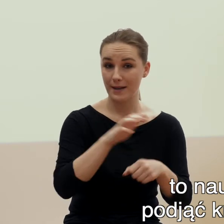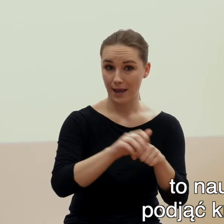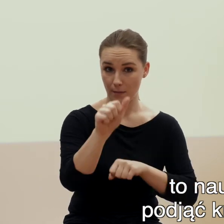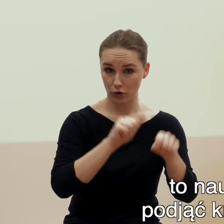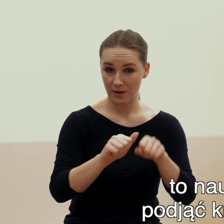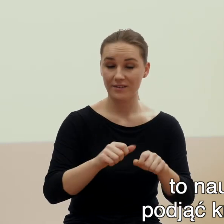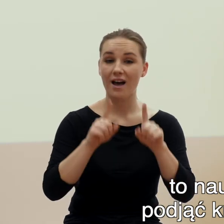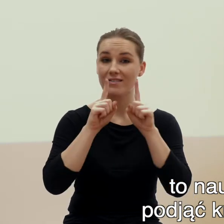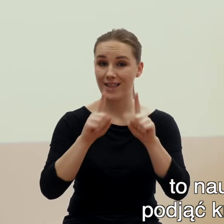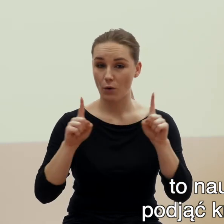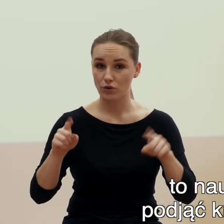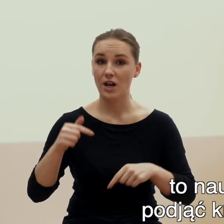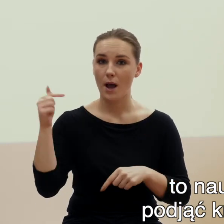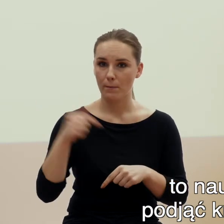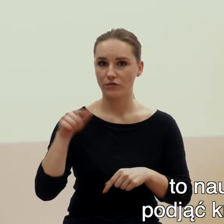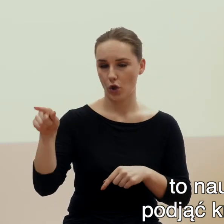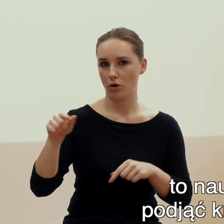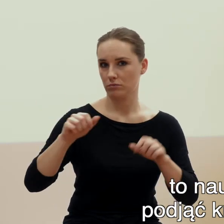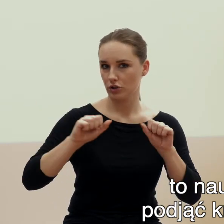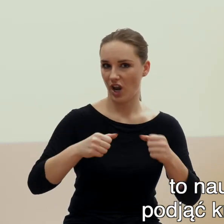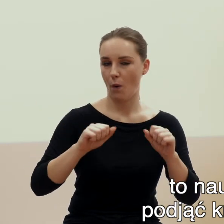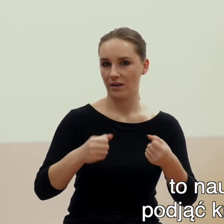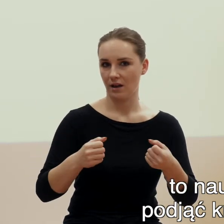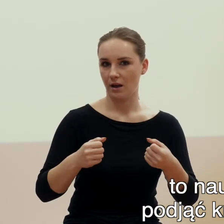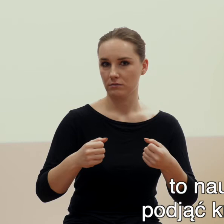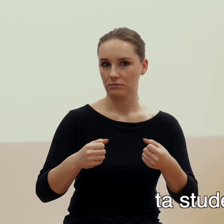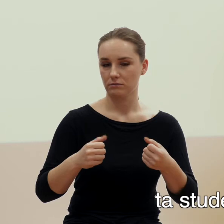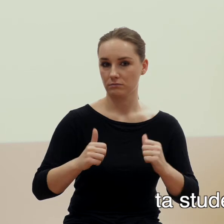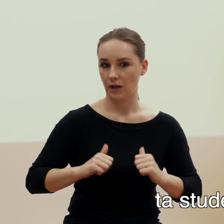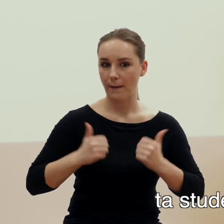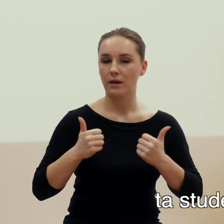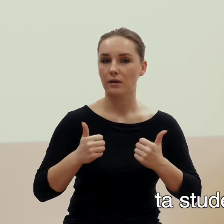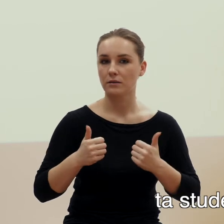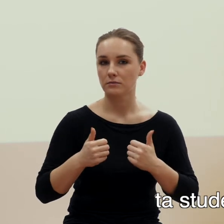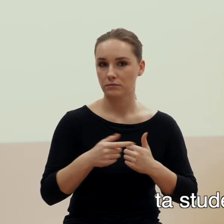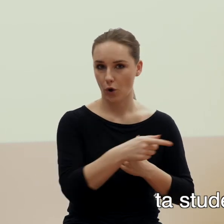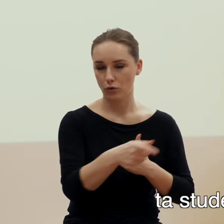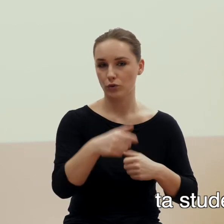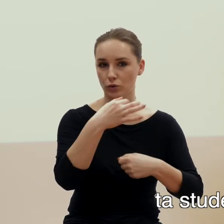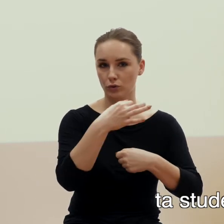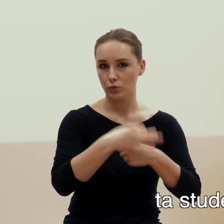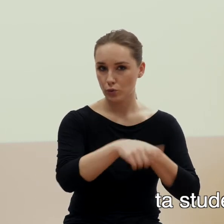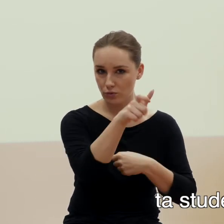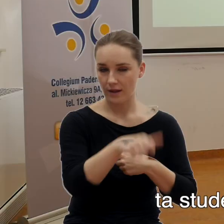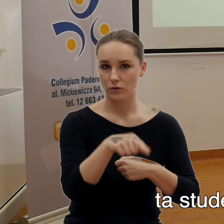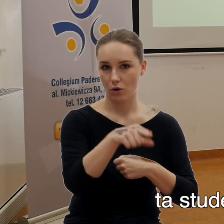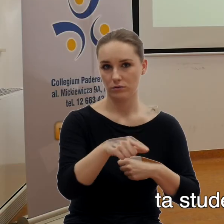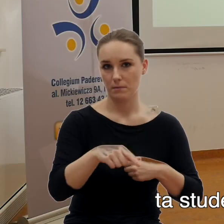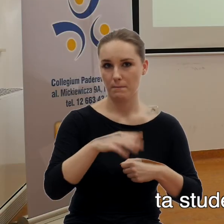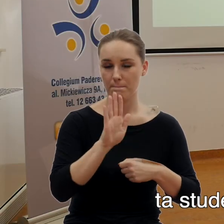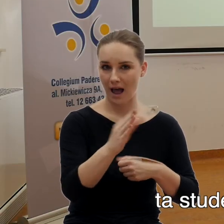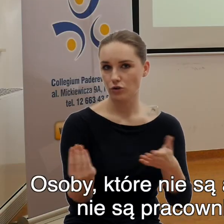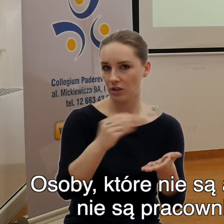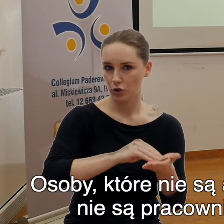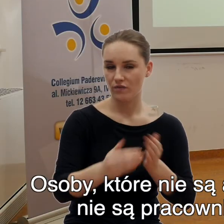podjąć kroki, które spowodują, że ten student, ta studentka dostanie dodatkowe wsparcie.